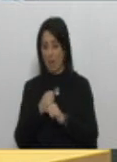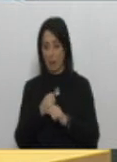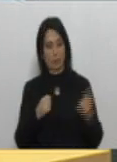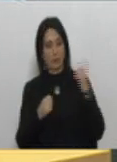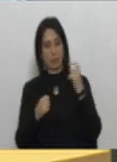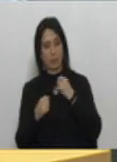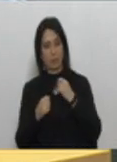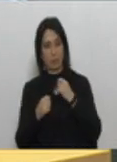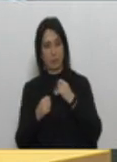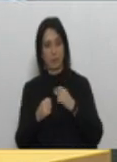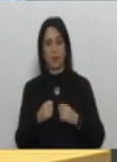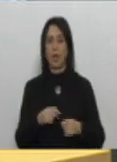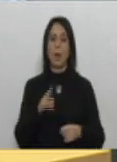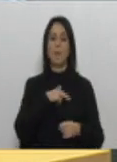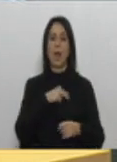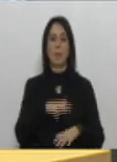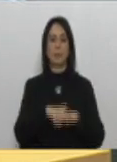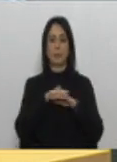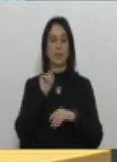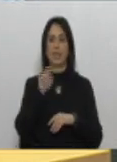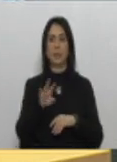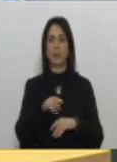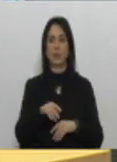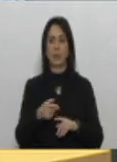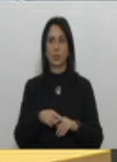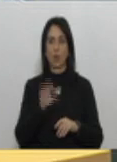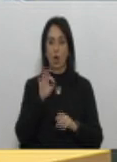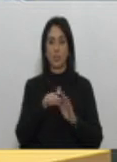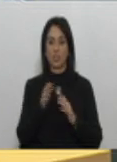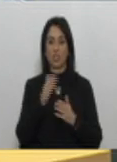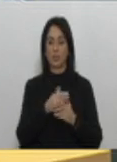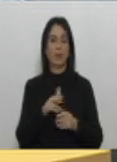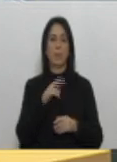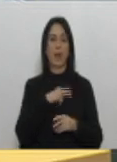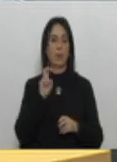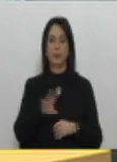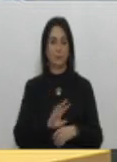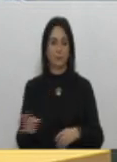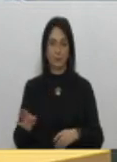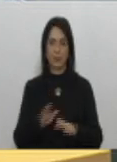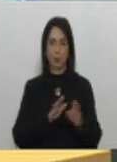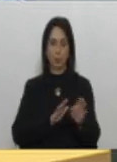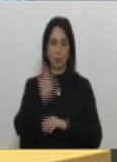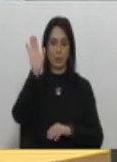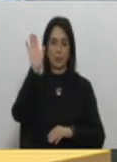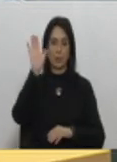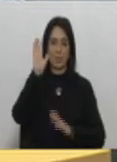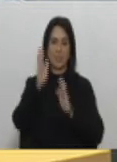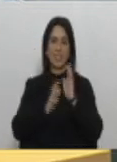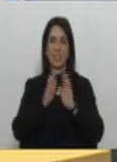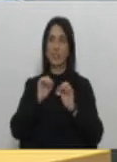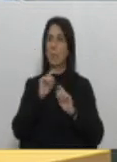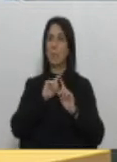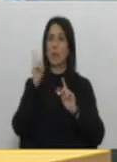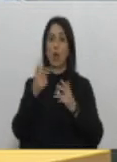გააკეთეთ? საბოტაჟი გამოუცხადეთ პარლამენტს. 2020 წლის ოქტომბრის არჩევნების შემდგომ, როდესაც სრულიად საერთაშორისო